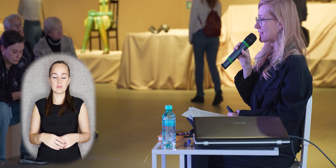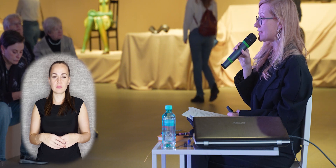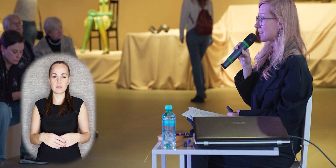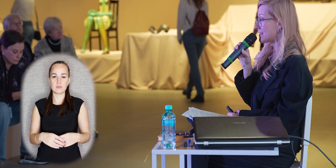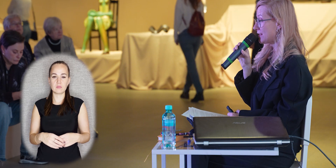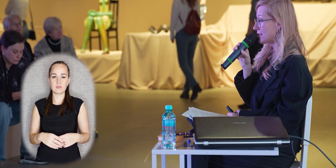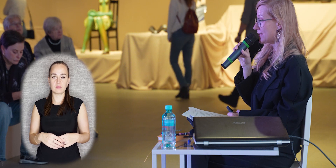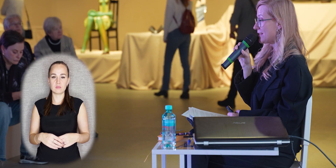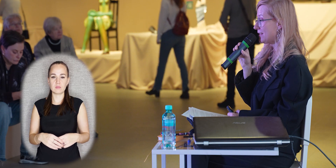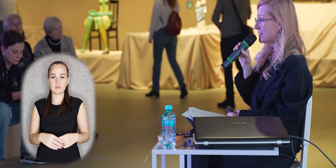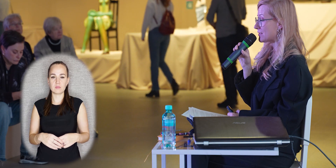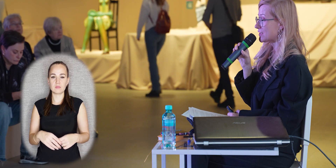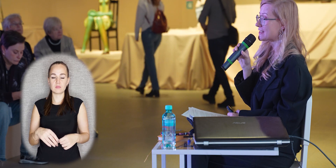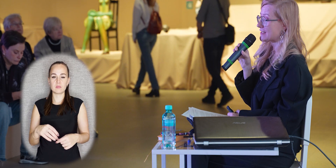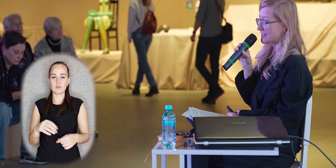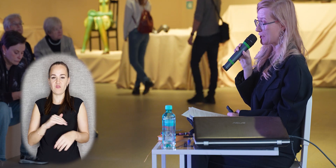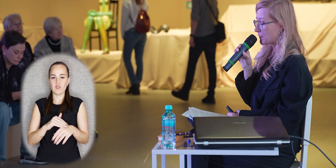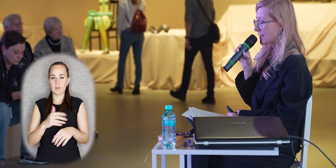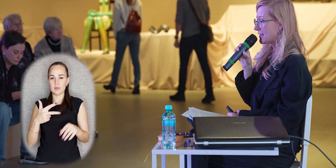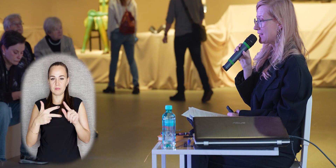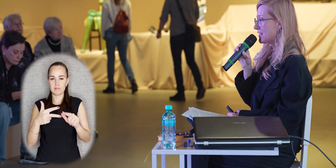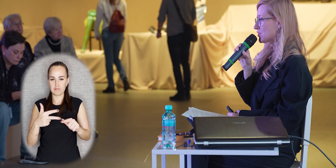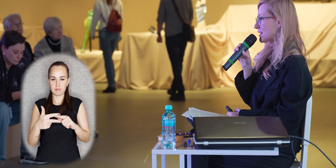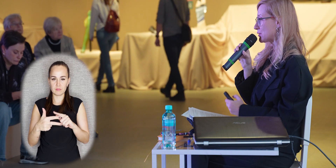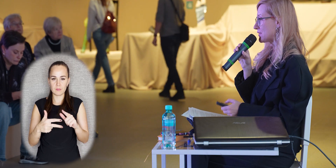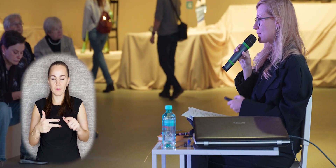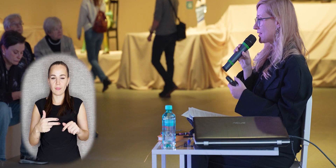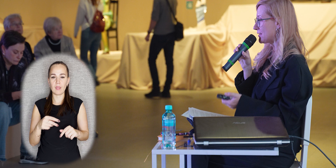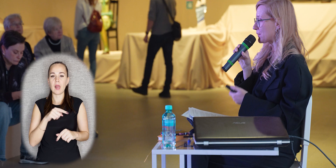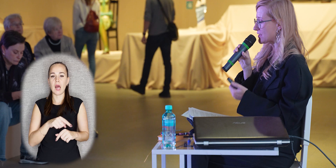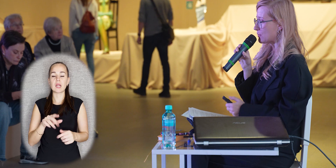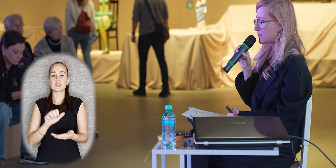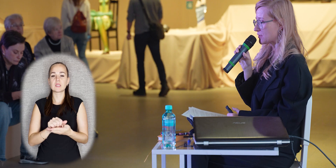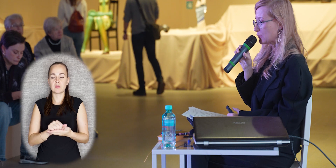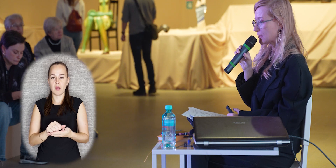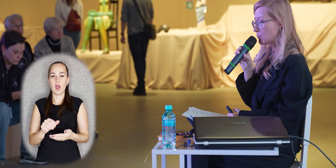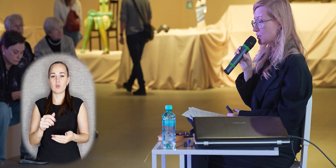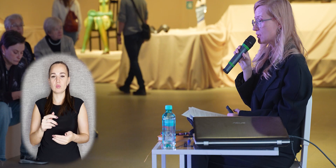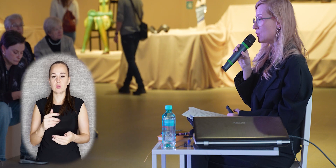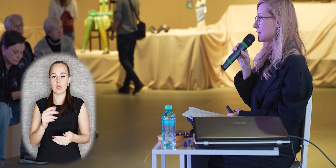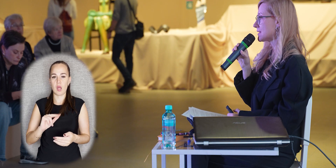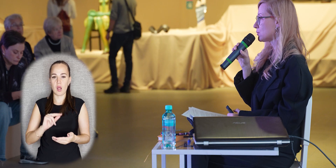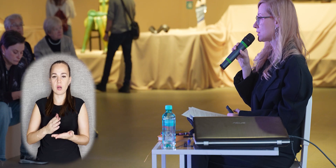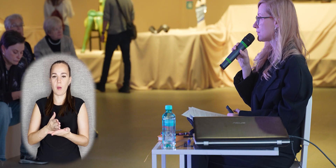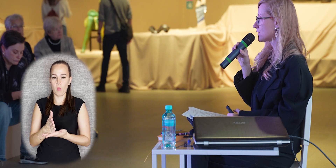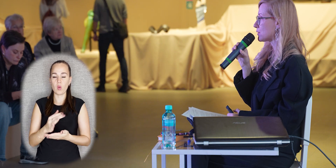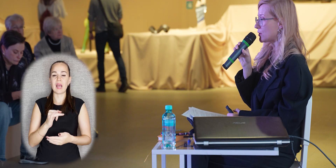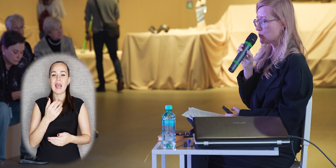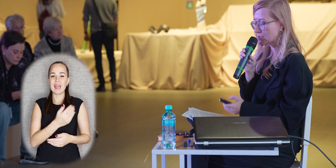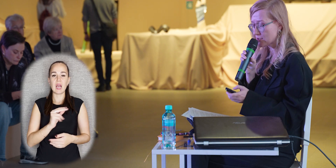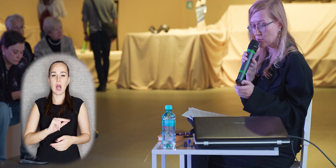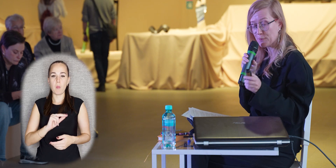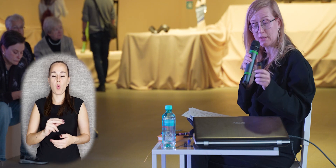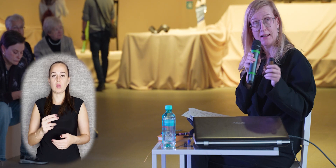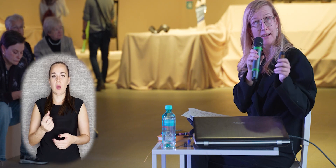Орландо Гризелли и Виктор Синайский. И дальше какое-то время они занимаются установкой работ, но эти работы вызывают